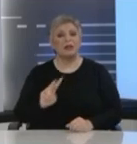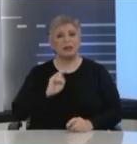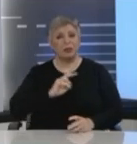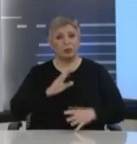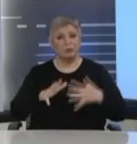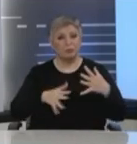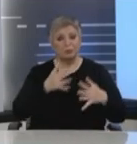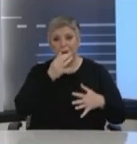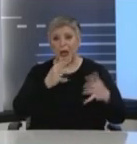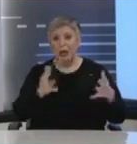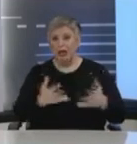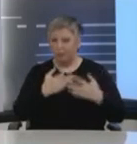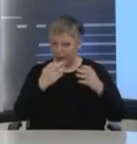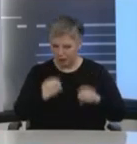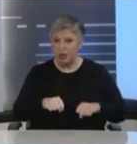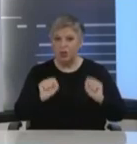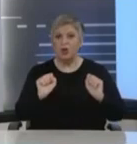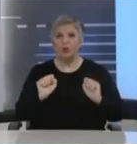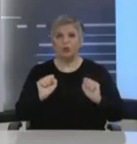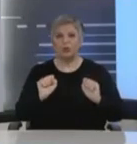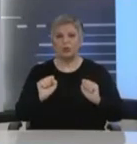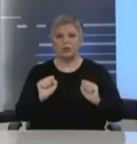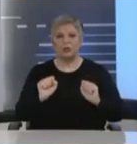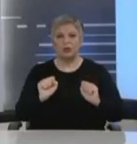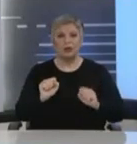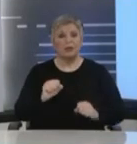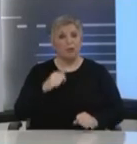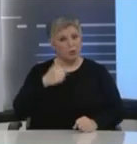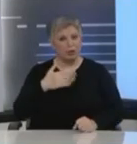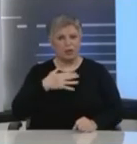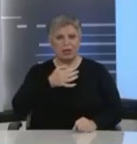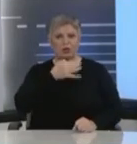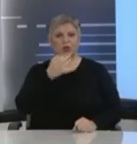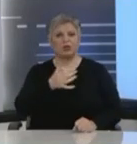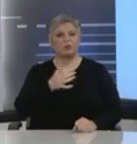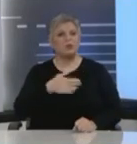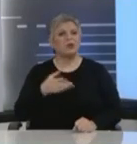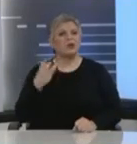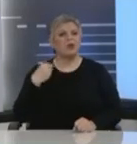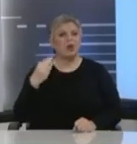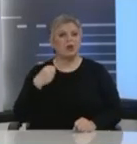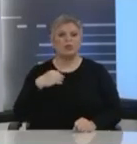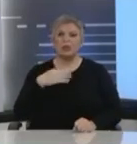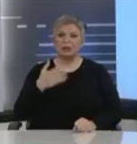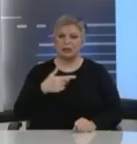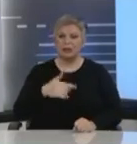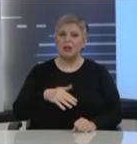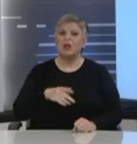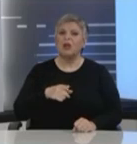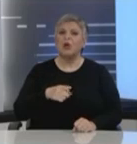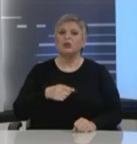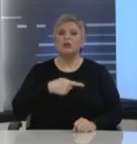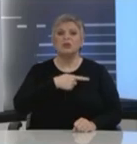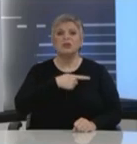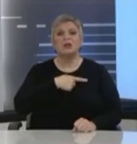όχι? Και με την ευκαιρία άκουσα τη θέση του αρχηγού της αξιωματικής